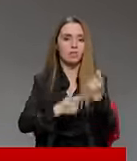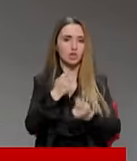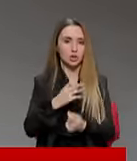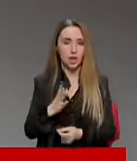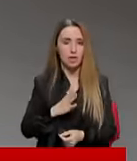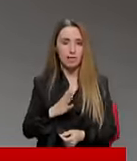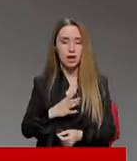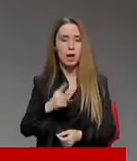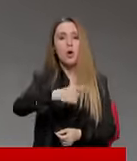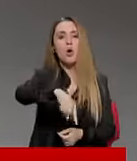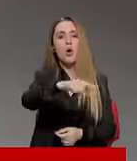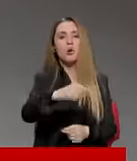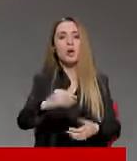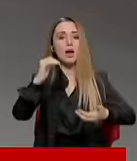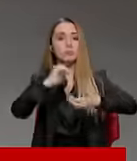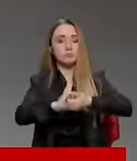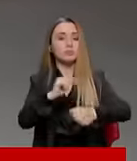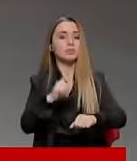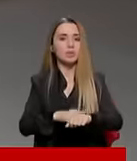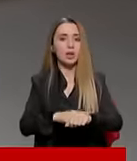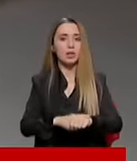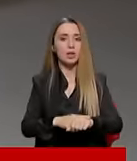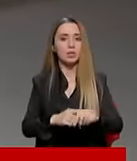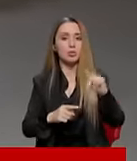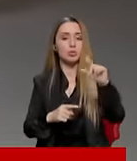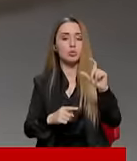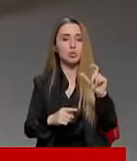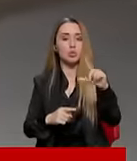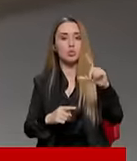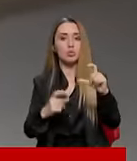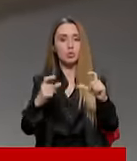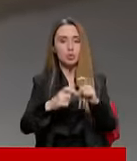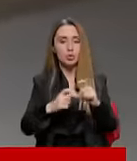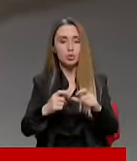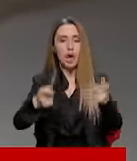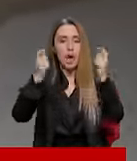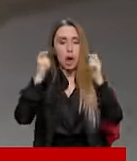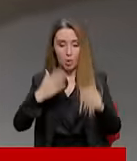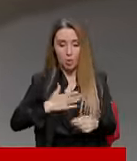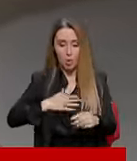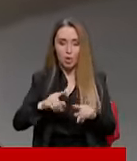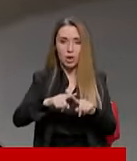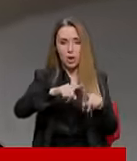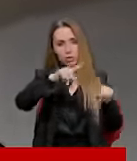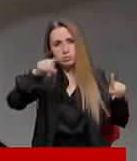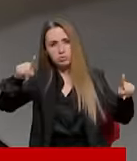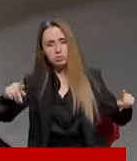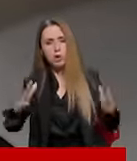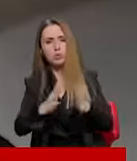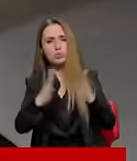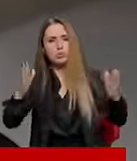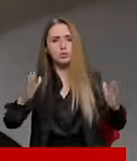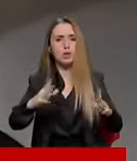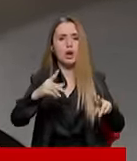vardı onlarla birleştirdiğimiz zaman urusan hamam önüne kadar uzanan çok büyük bir Downtown